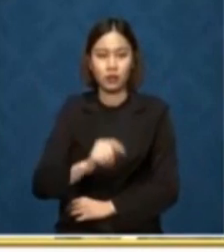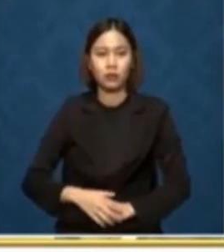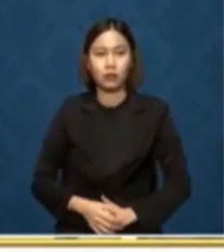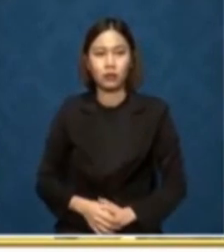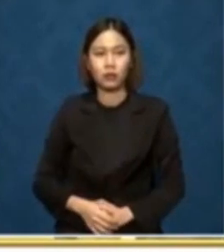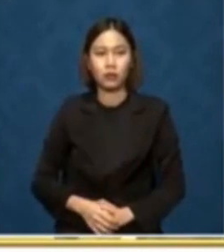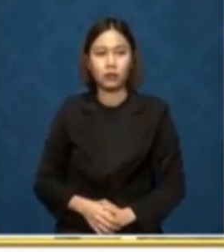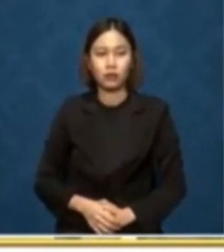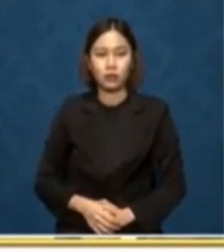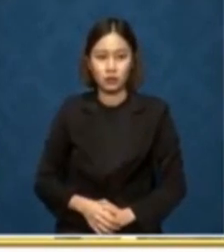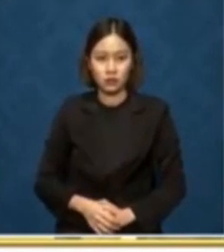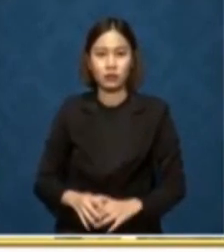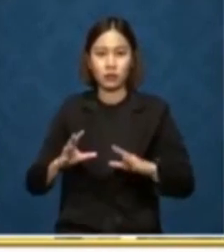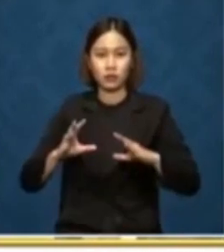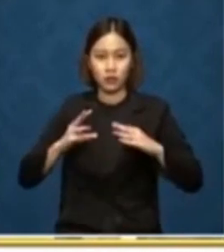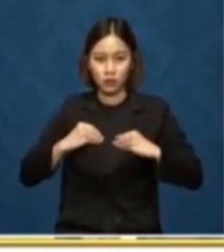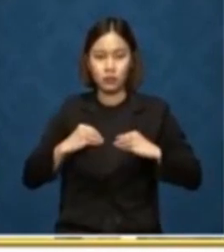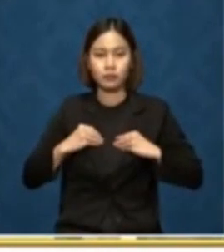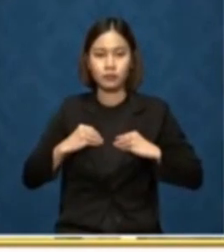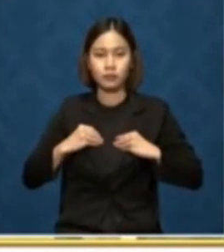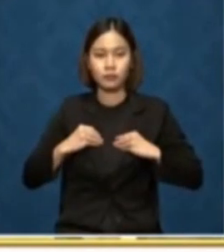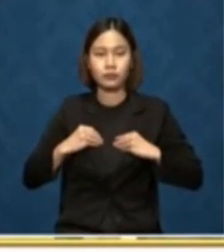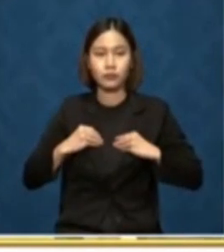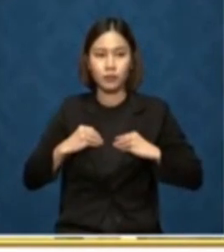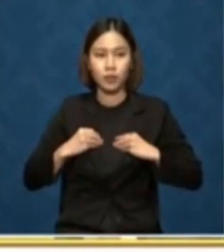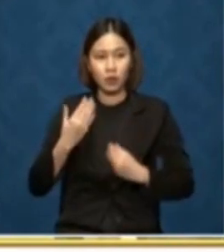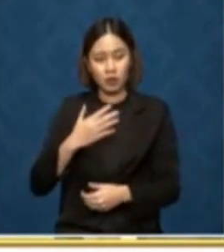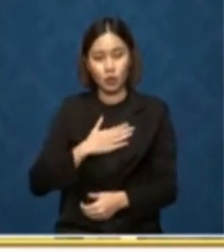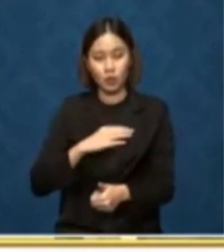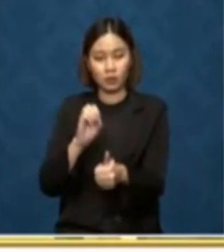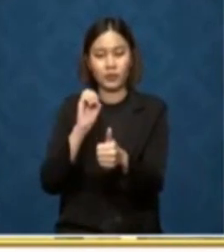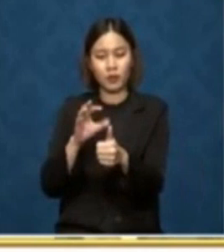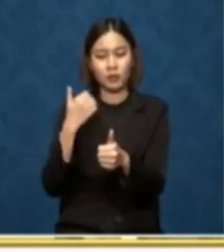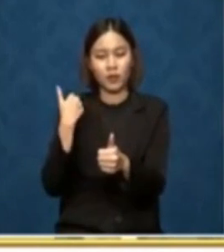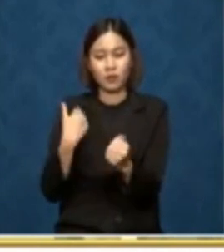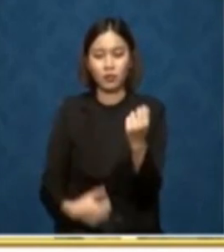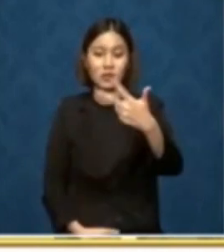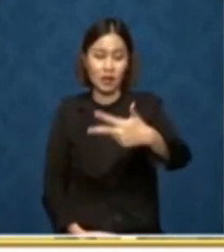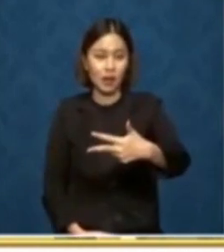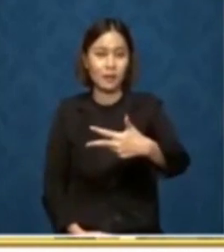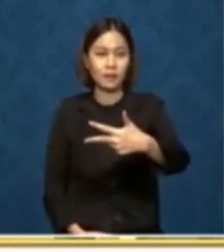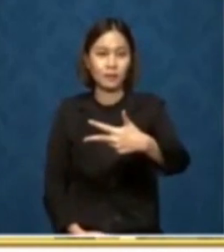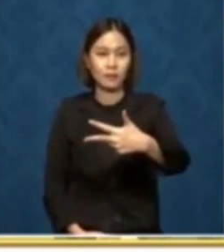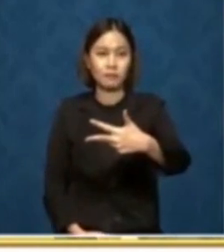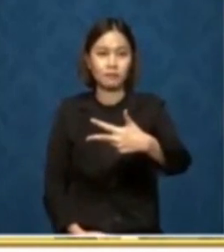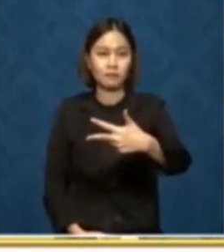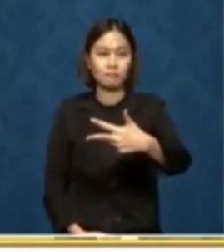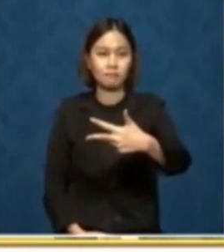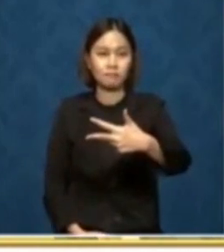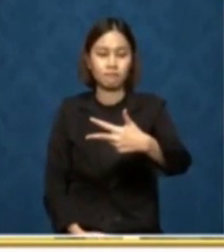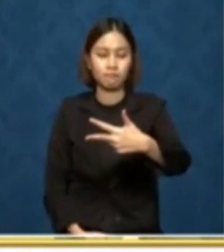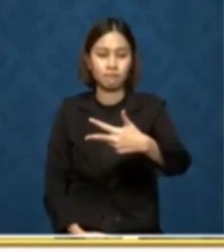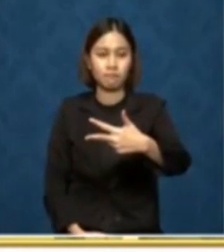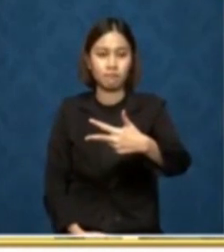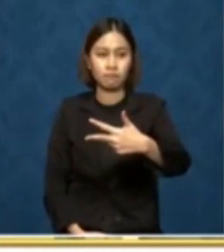าเราต้องยอมรับอย่นี้นะครับผมมข้อสังเกตอยู่ 2-3 ประการนะครับว่